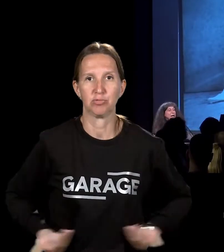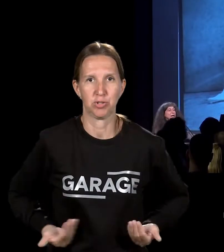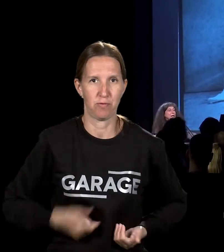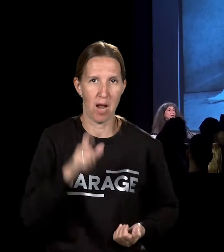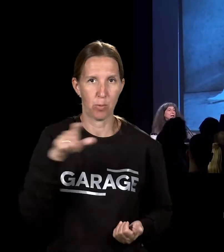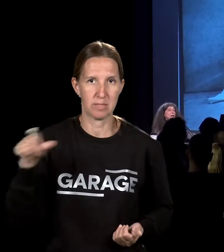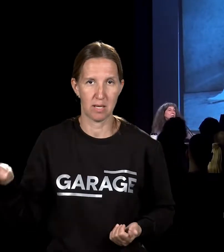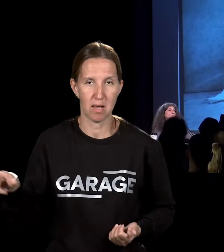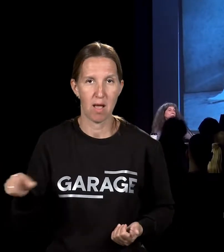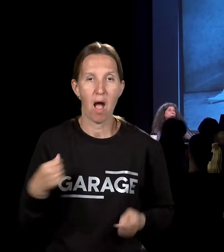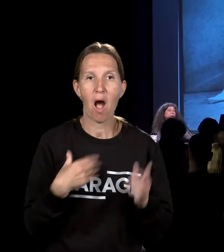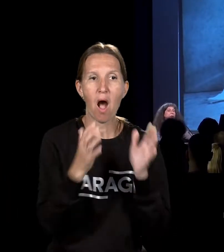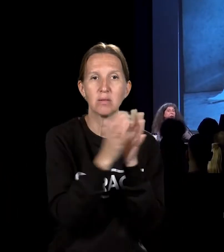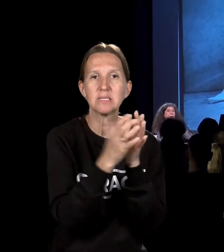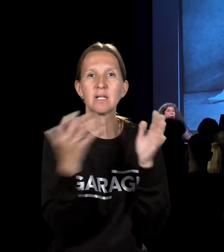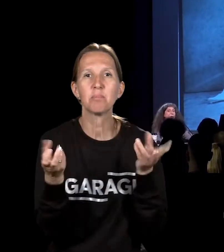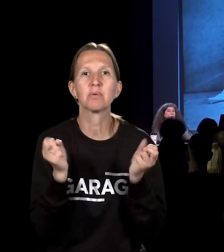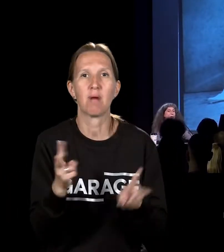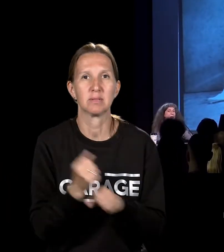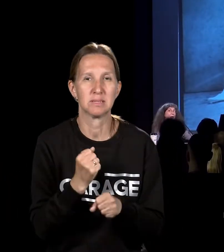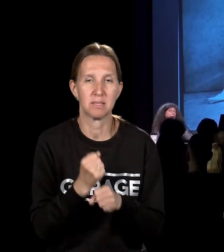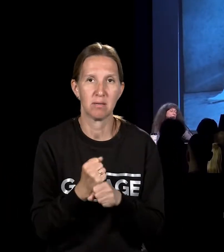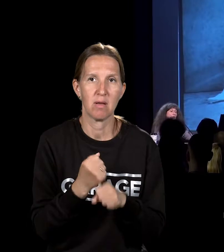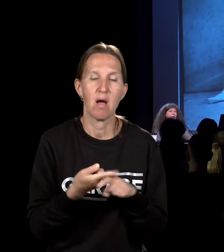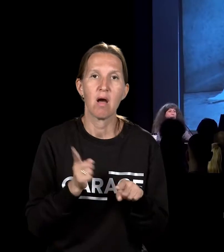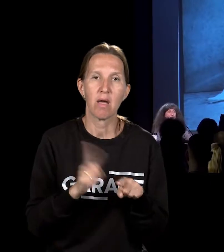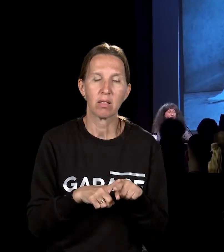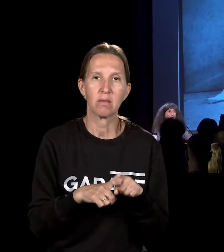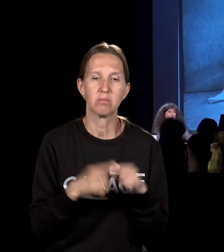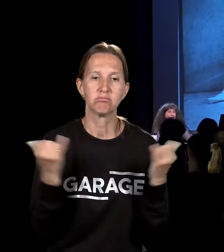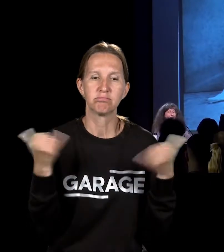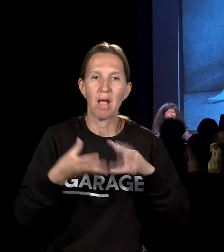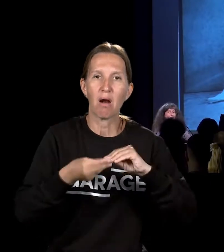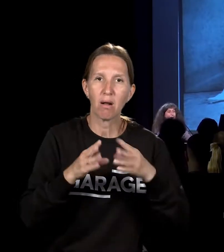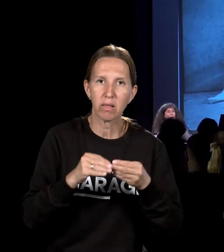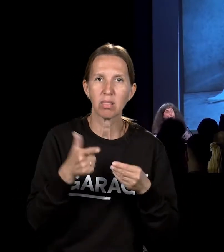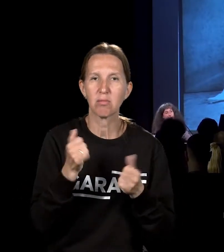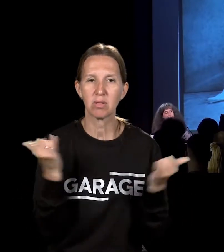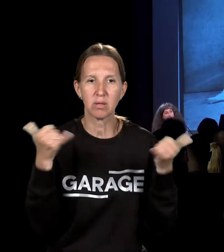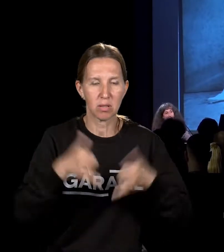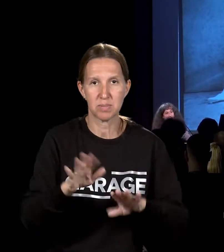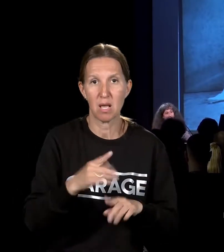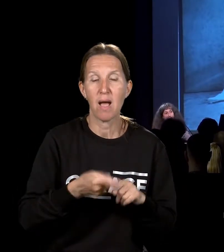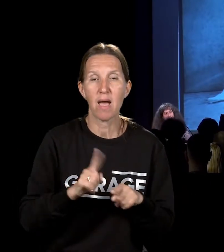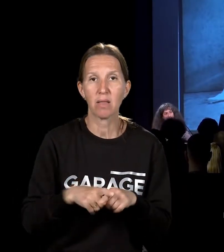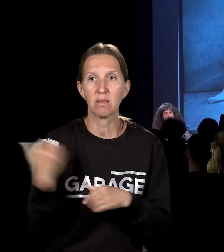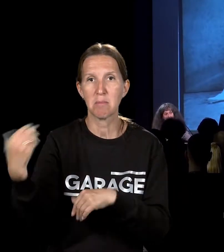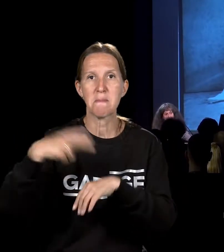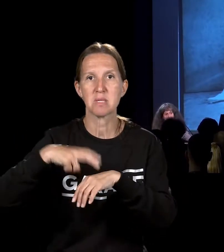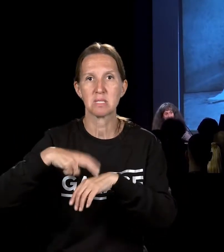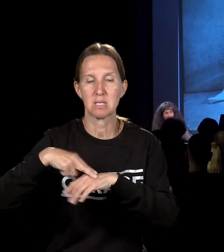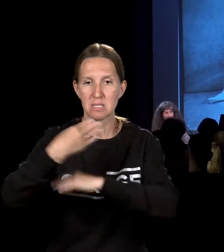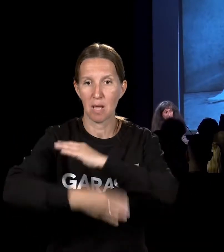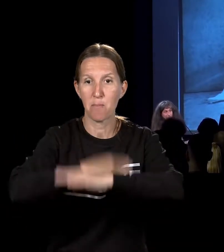людей. Слепки сделаны не при помощи скульптурной глины или гипса, а при помощи гипса медицинского. Это гипсовые